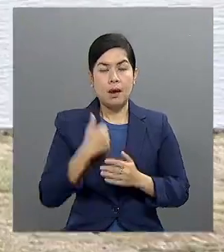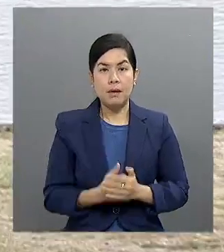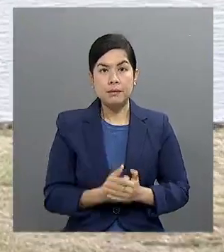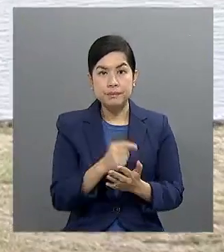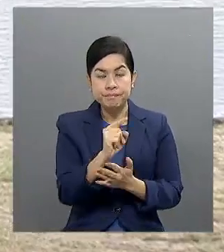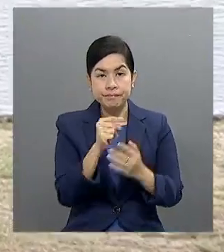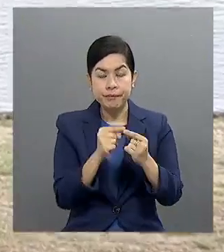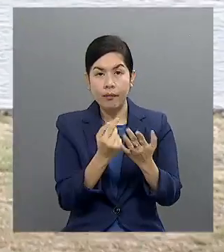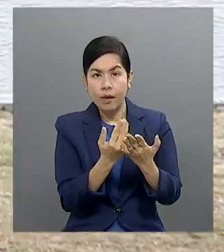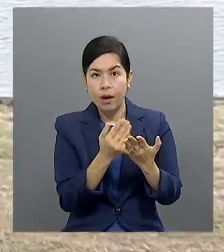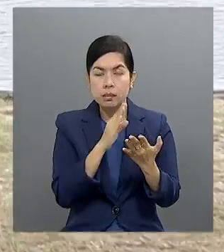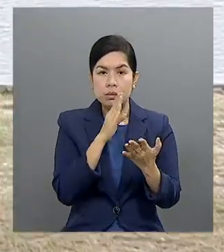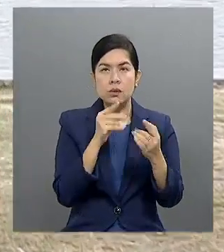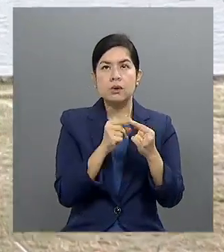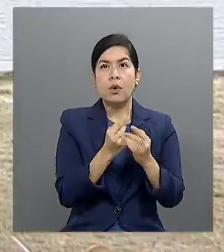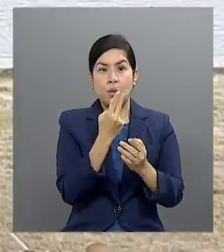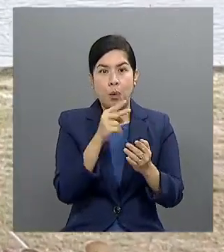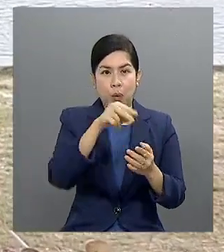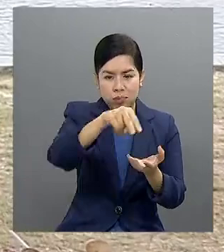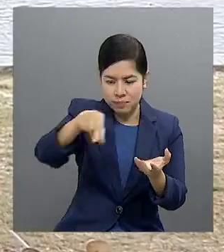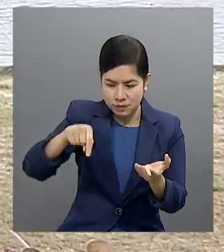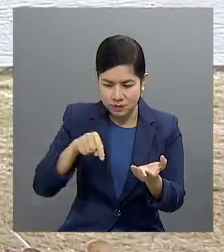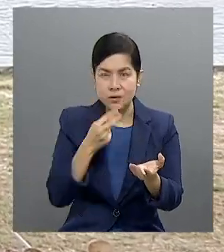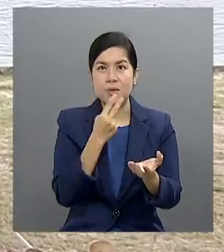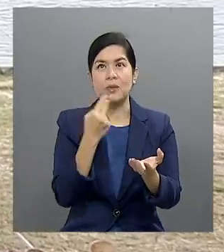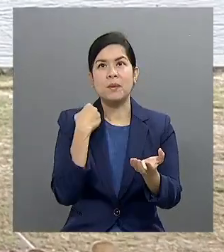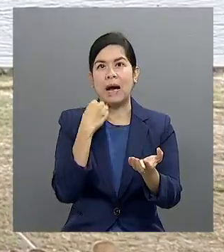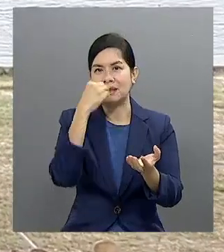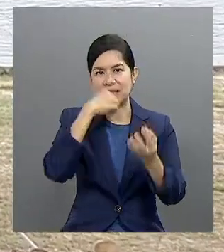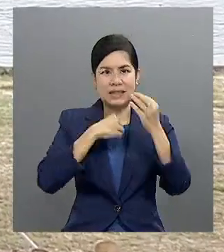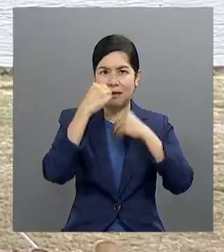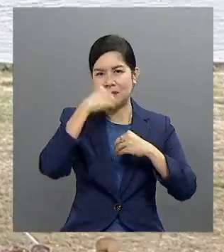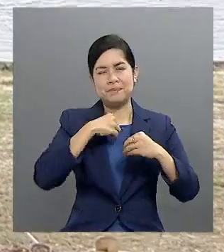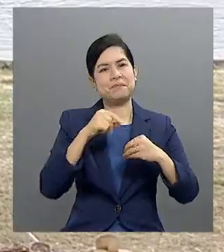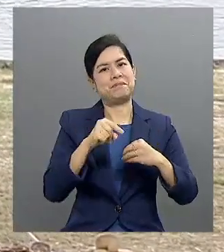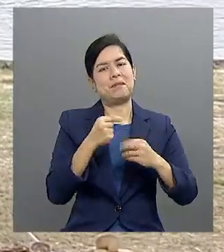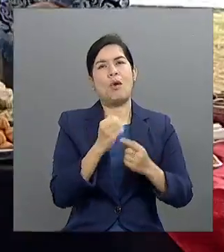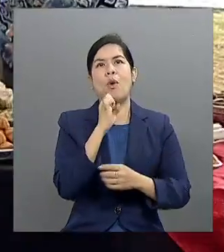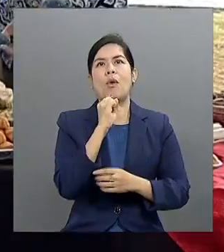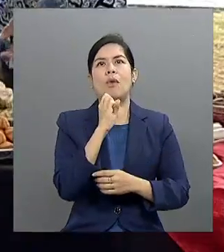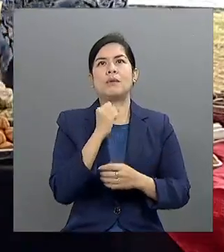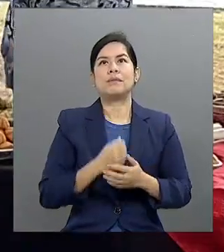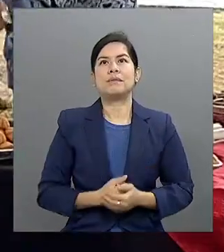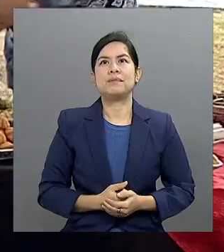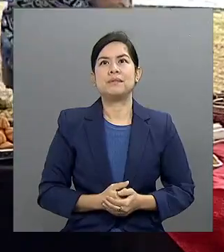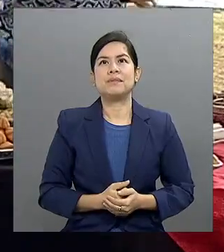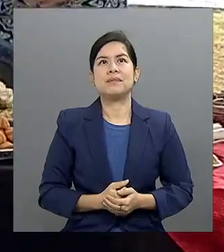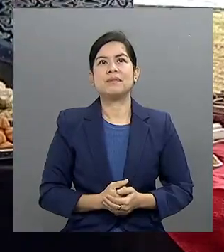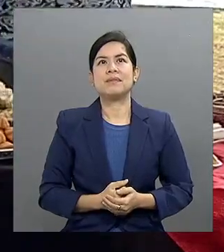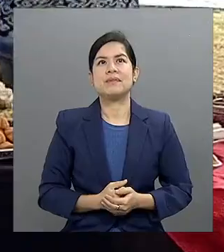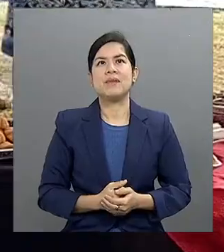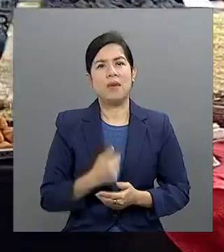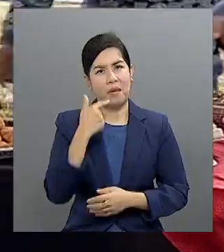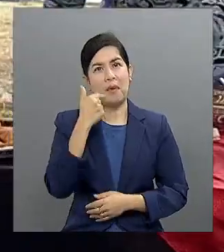าตัดกล้องไม่ทันนะฮะมันไวมากกินปุ๊บคือลงไปเลย ป้ากินแล้วหรออันนี้กินแล้วหรอ ใช่อร่อยมากนะเนี่ยอันนี้อะไร